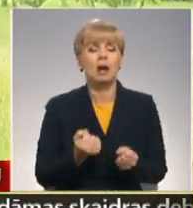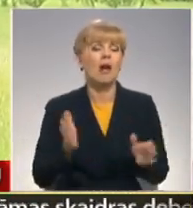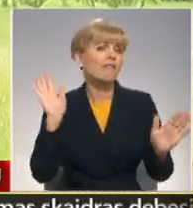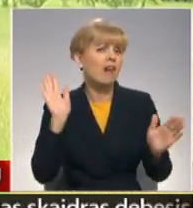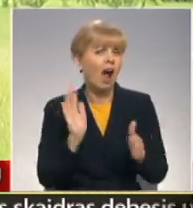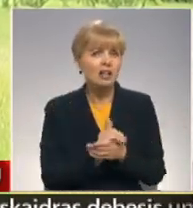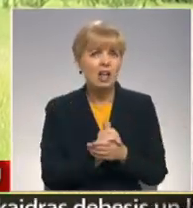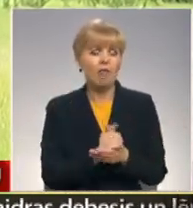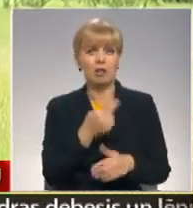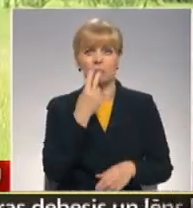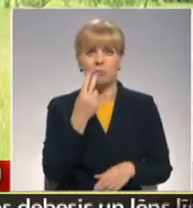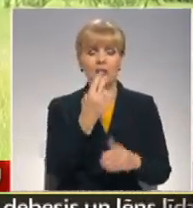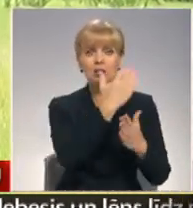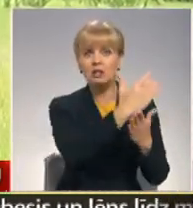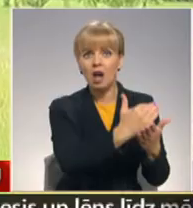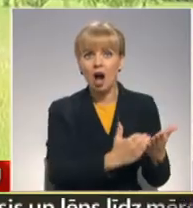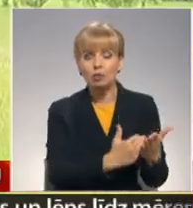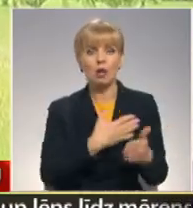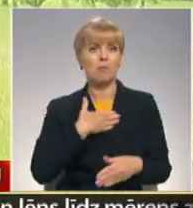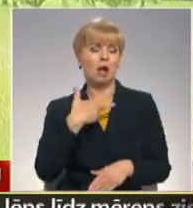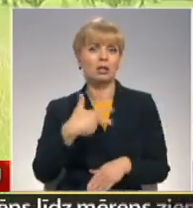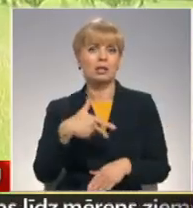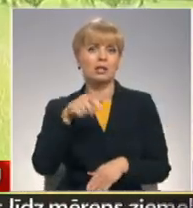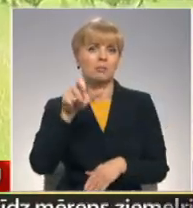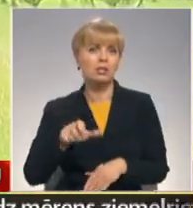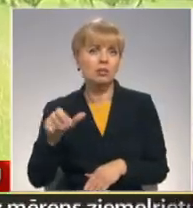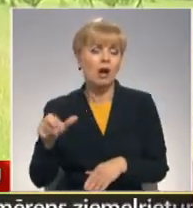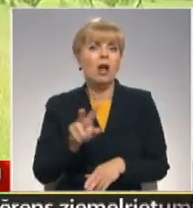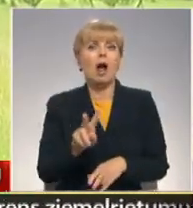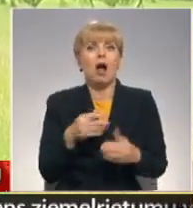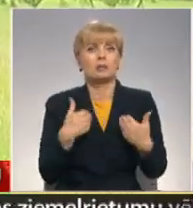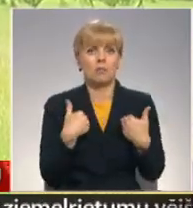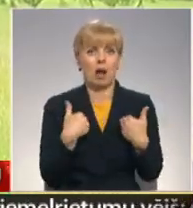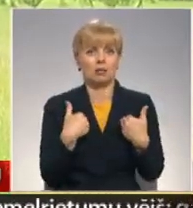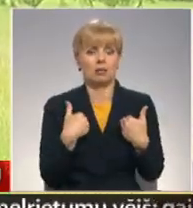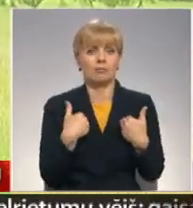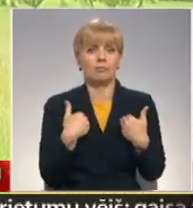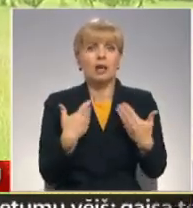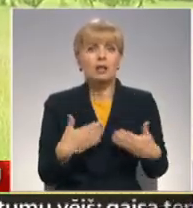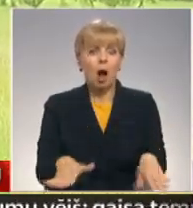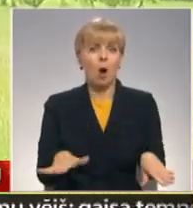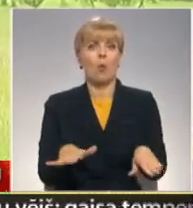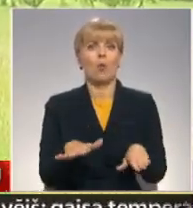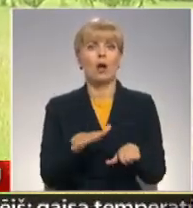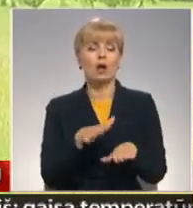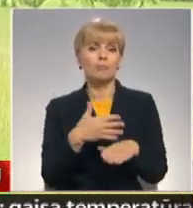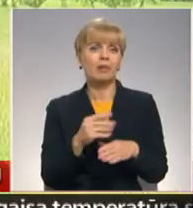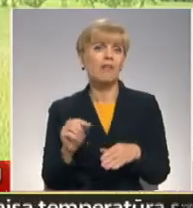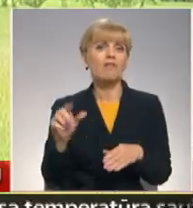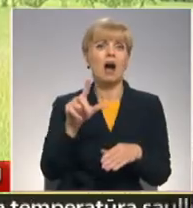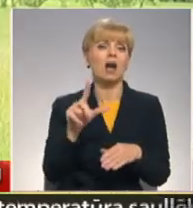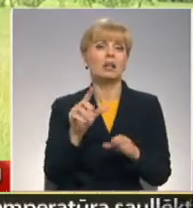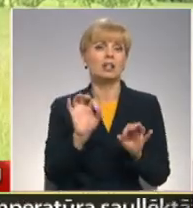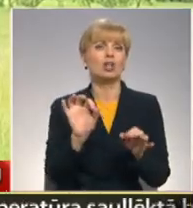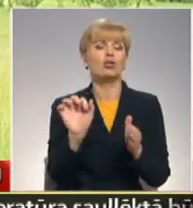Dievs, paskatos sarakstu, nu 30 cilvēki, nu kas man... Esmu tak jau uztaisījusi vairākas nu,